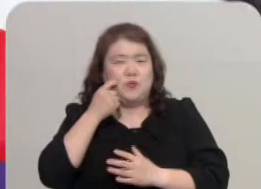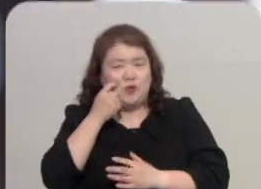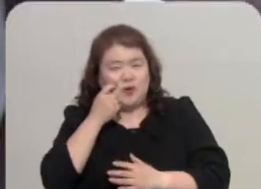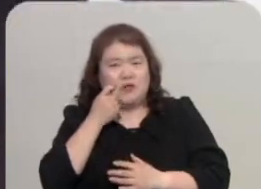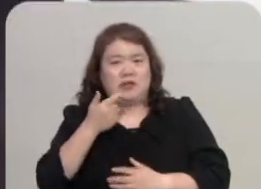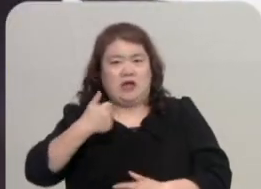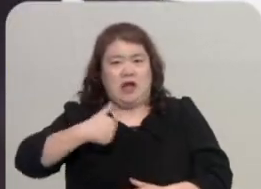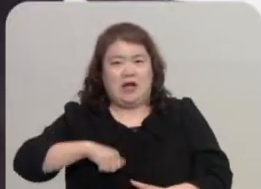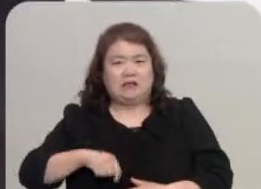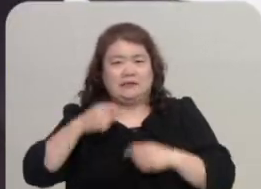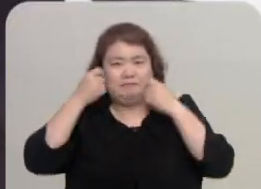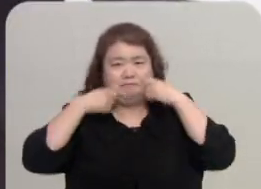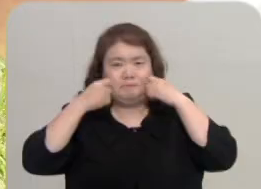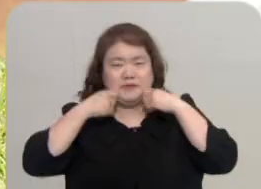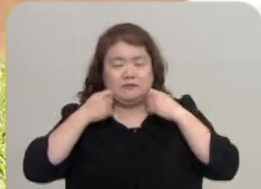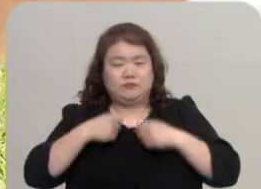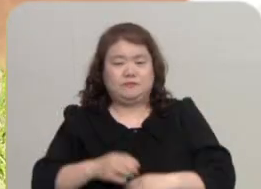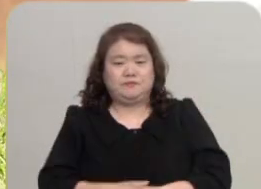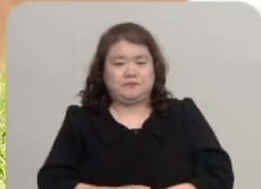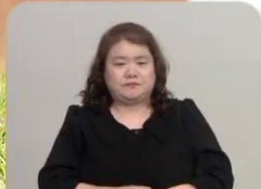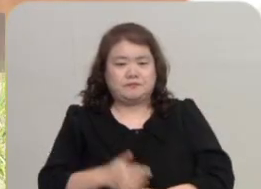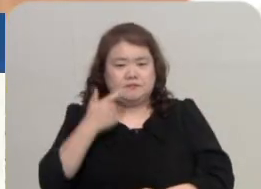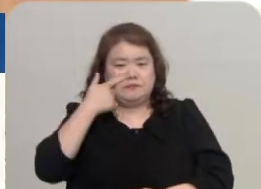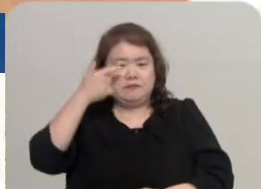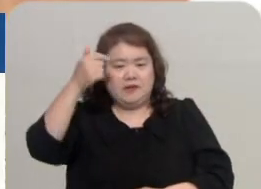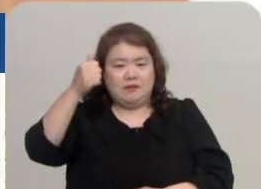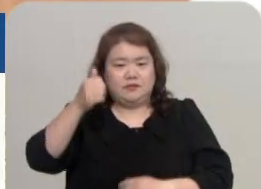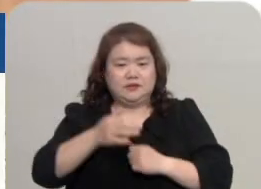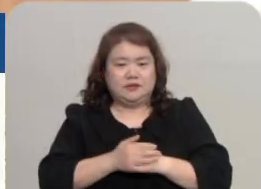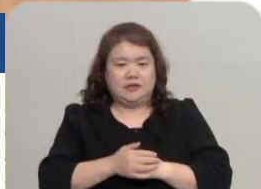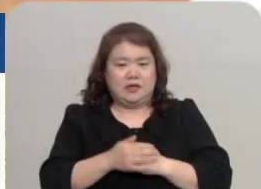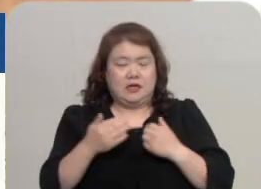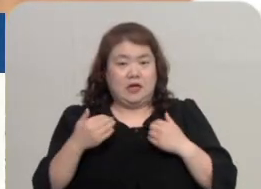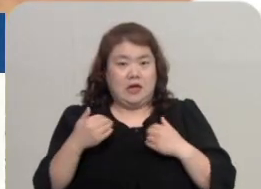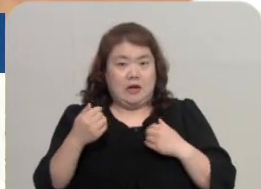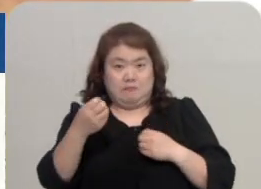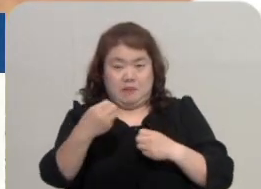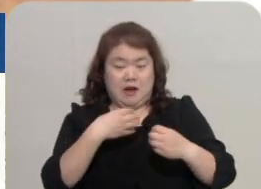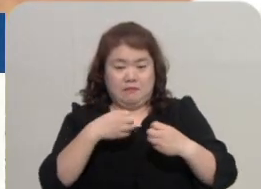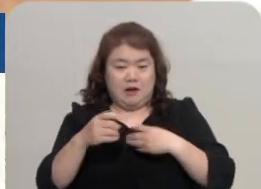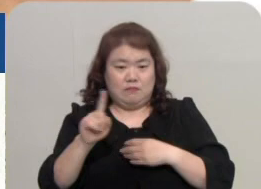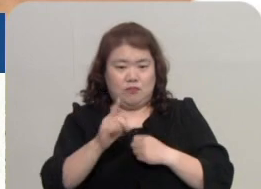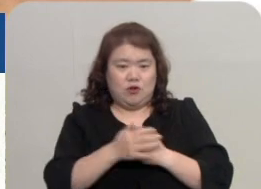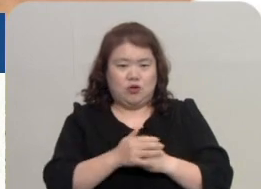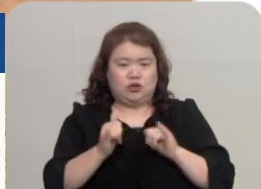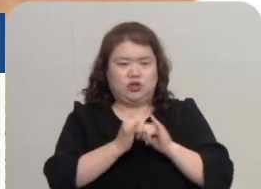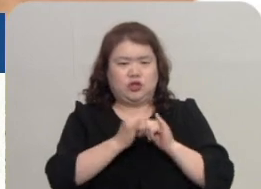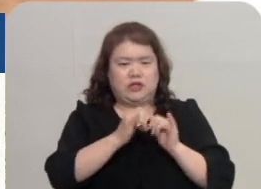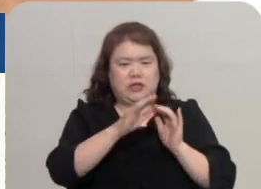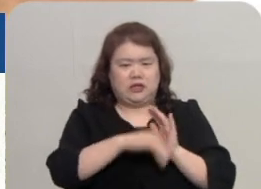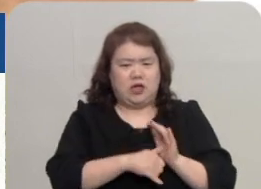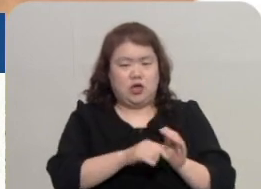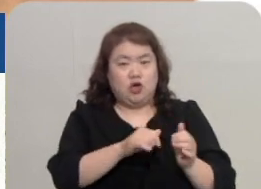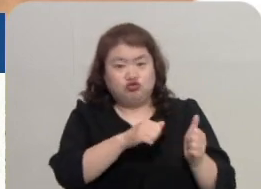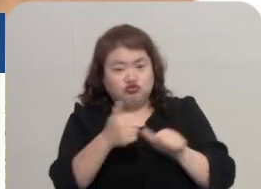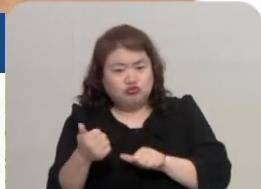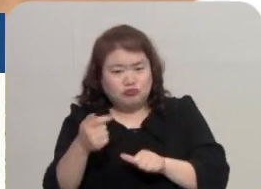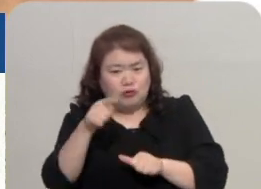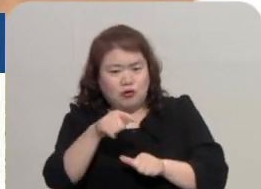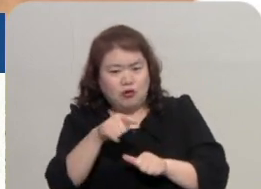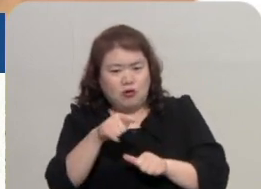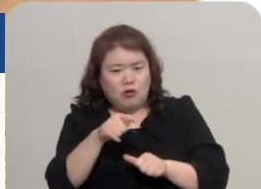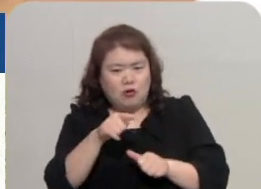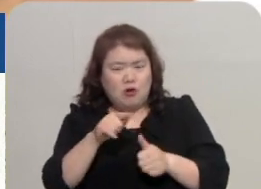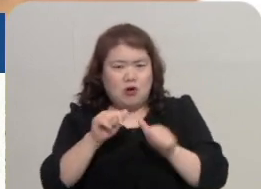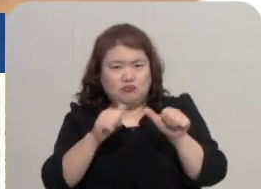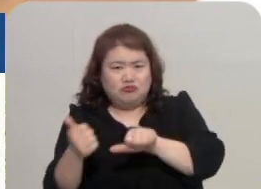아들은 서글픕니다. 아버지가 제 크고 한 번씩 말씀하시는 게 전투에서 그 전우들 시체를 죽은